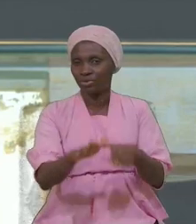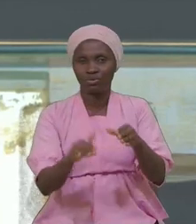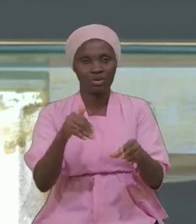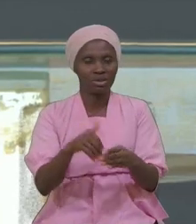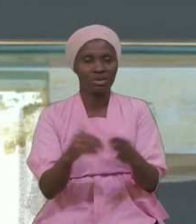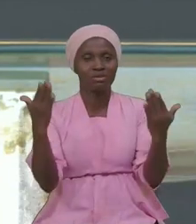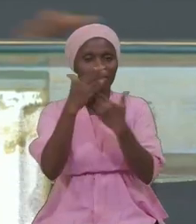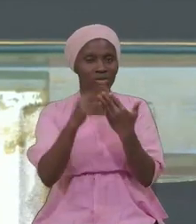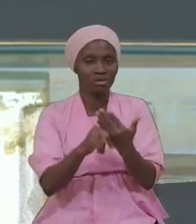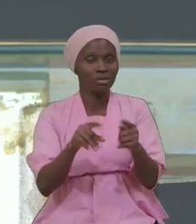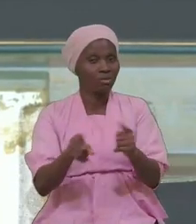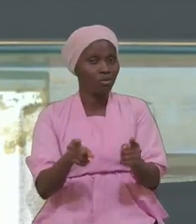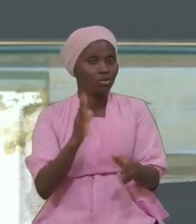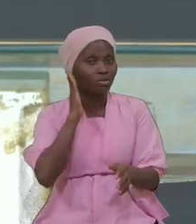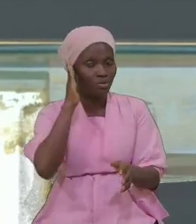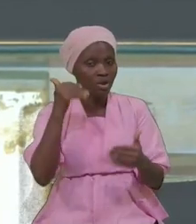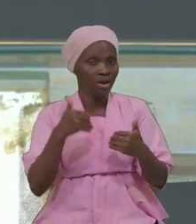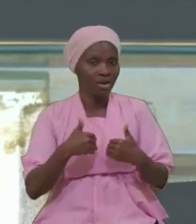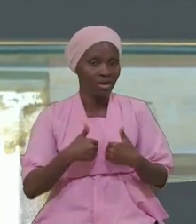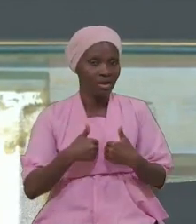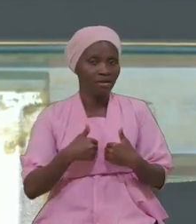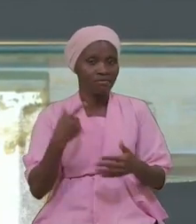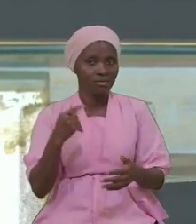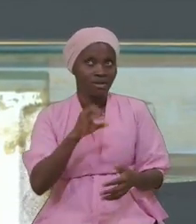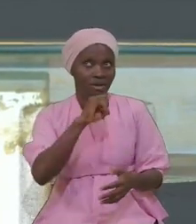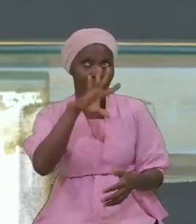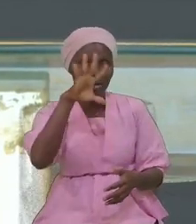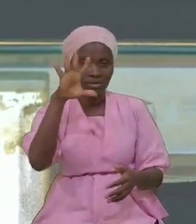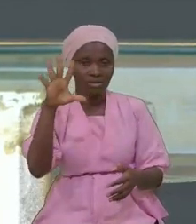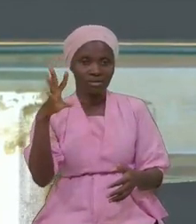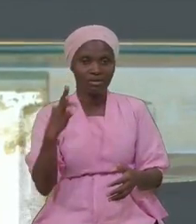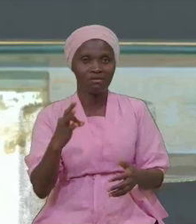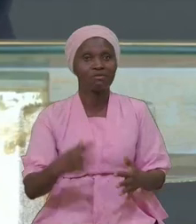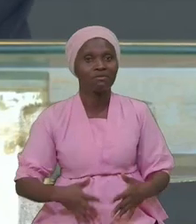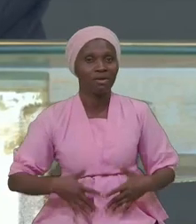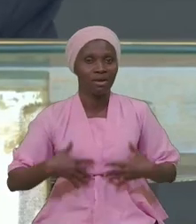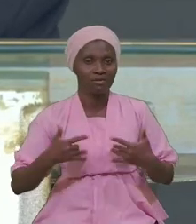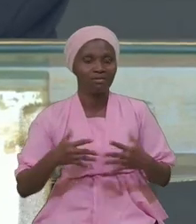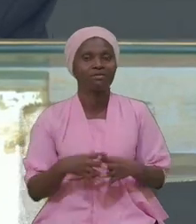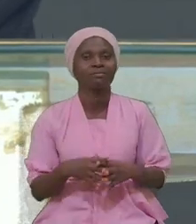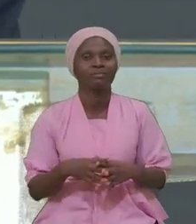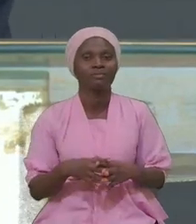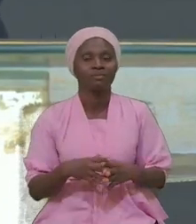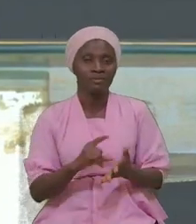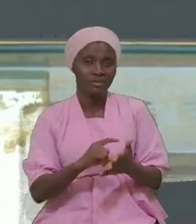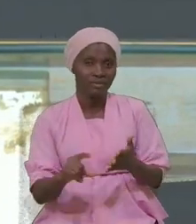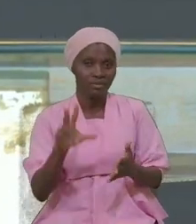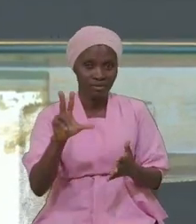ténèbres, mais il aura la lumière de la vie. » Verset 30.